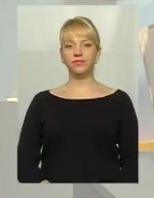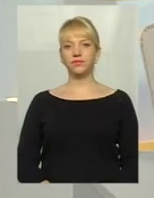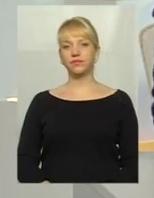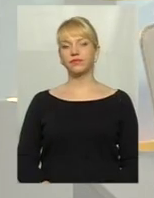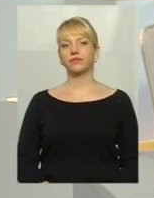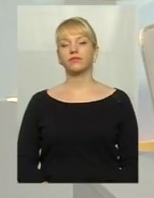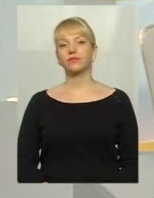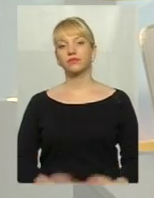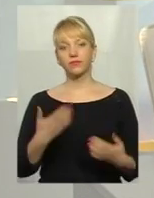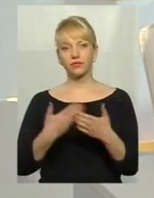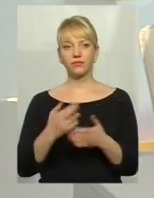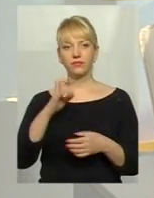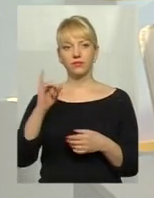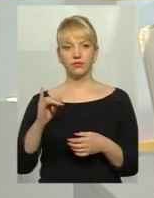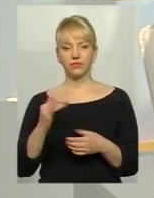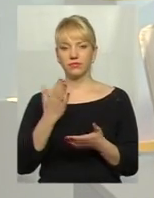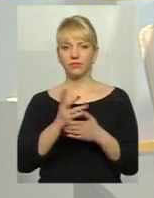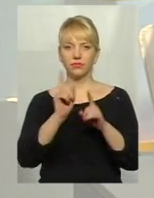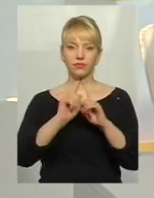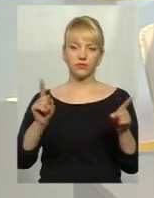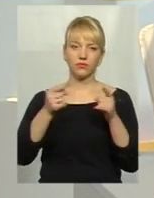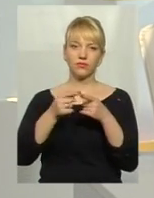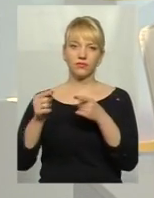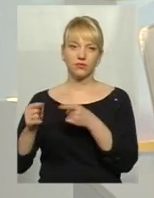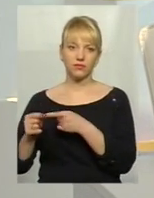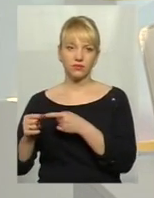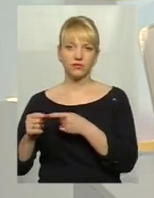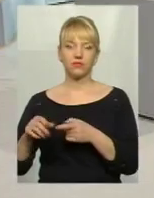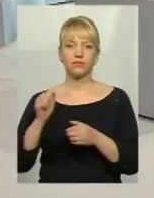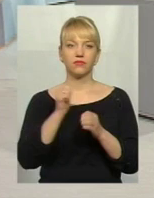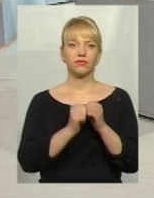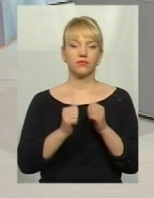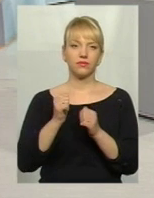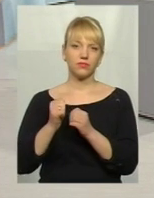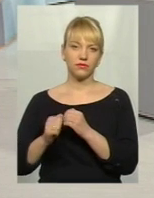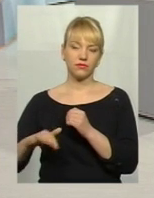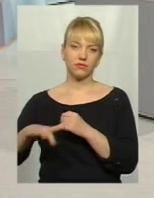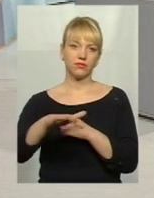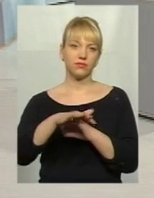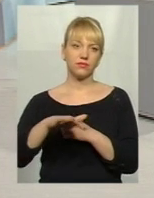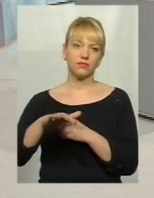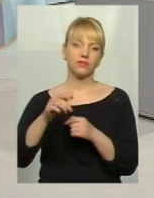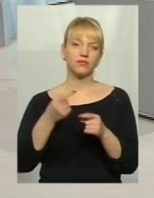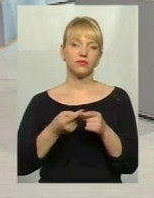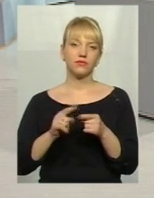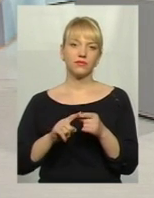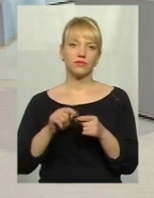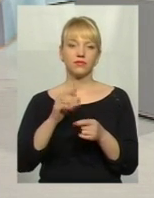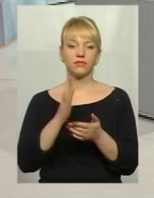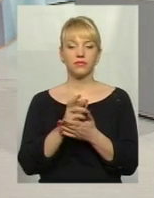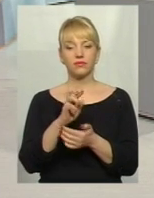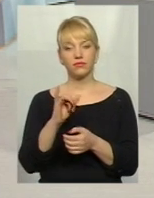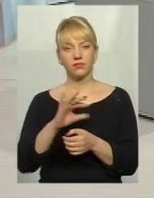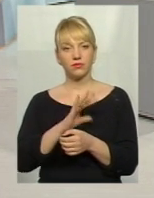Власне, здавалося б, маємо унікальні куточки, і кожна територія, вона мала би